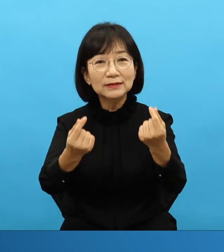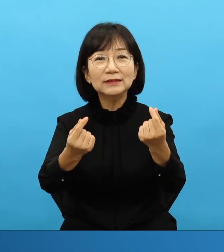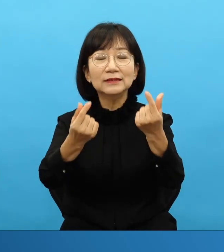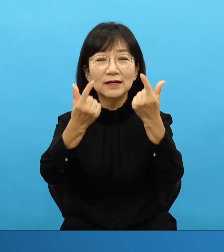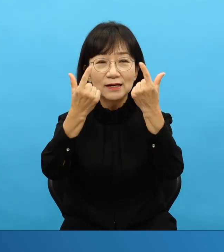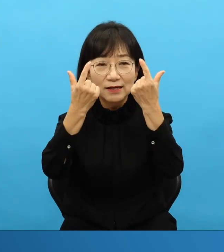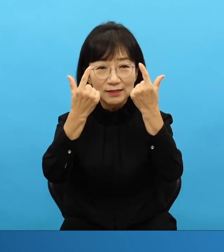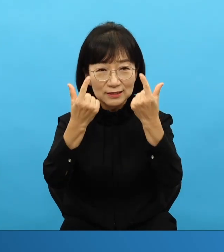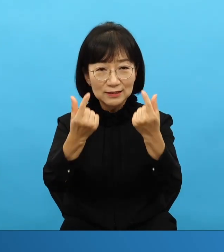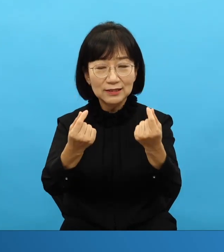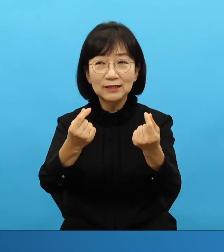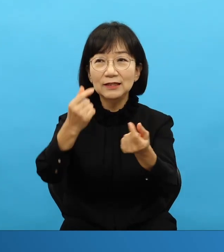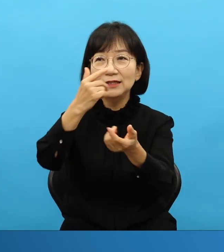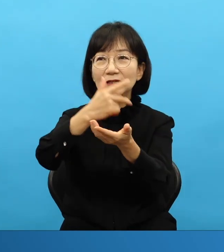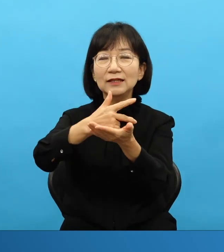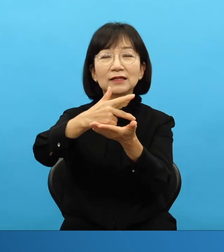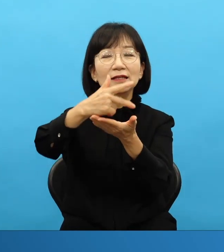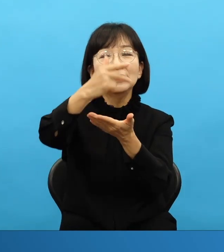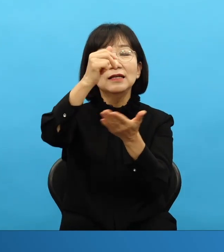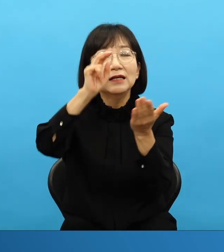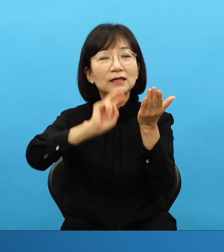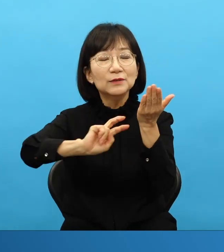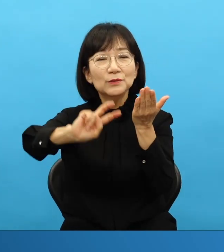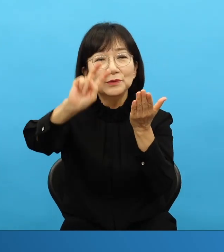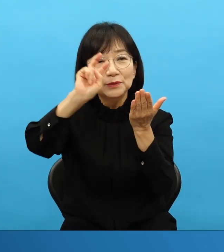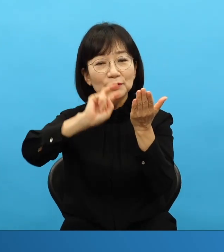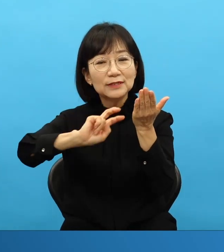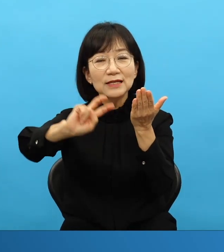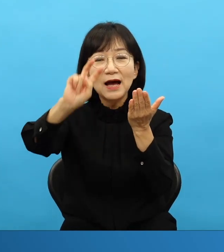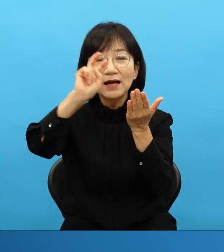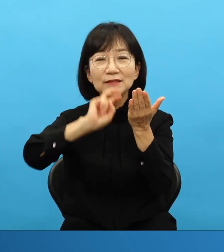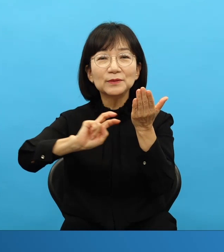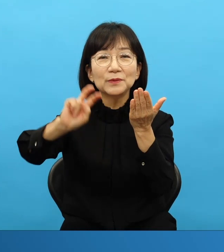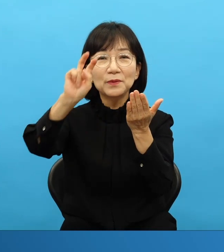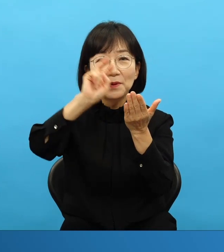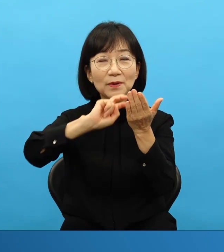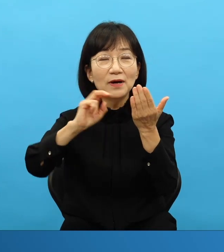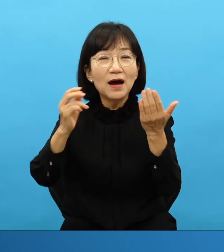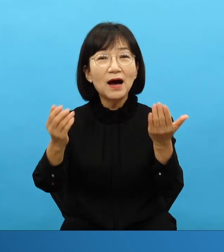옛성도를 같이 주